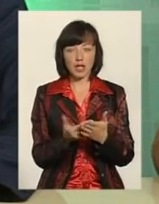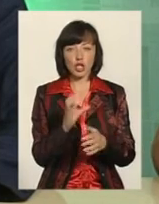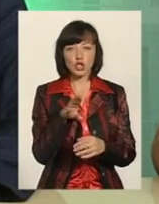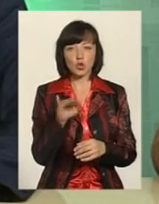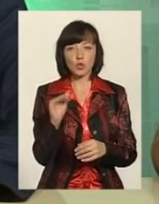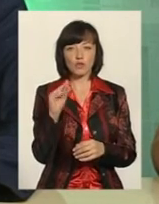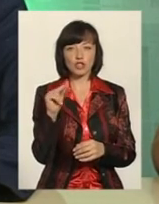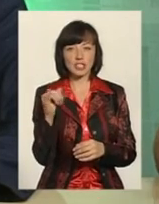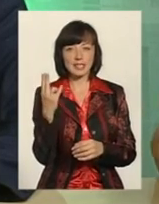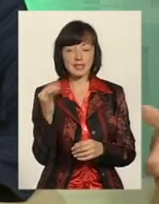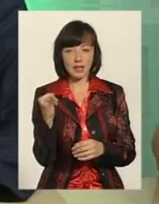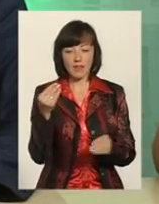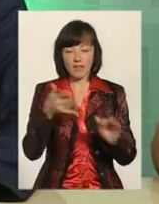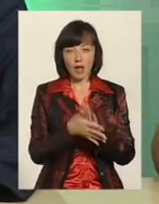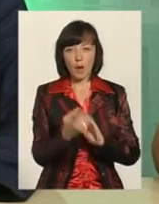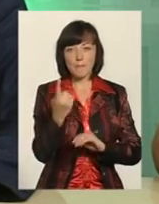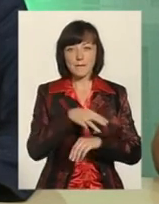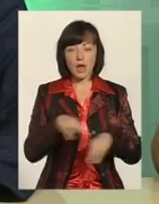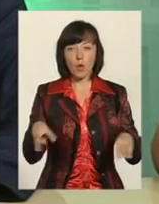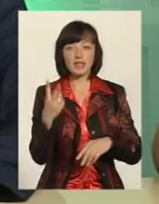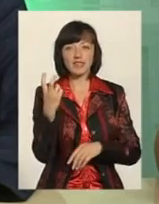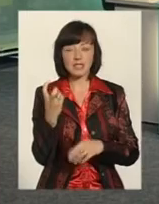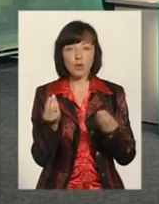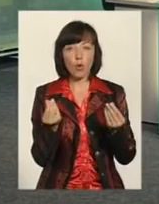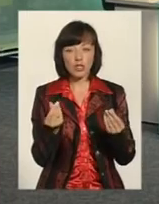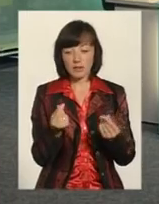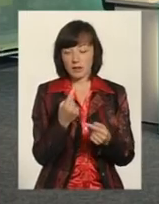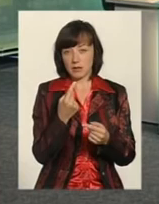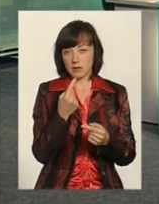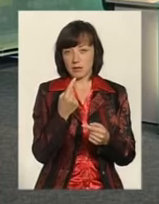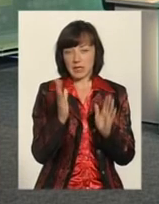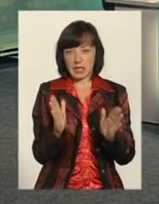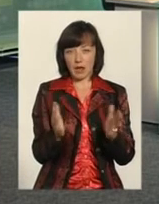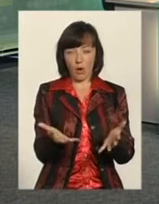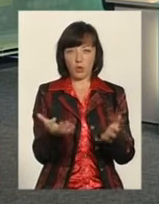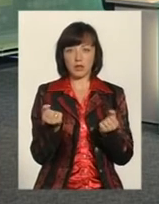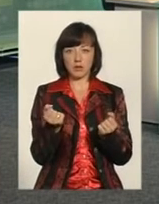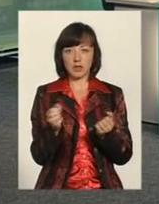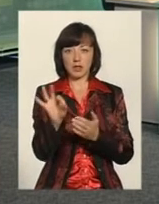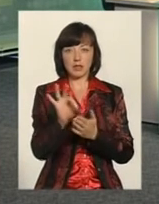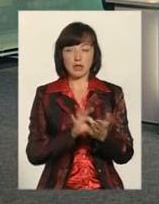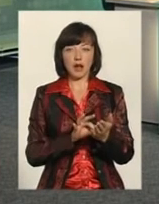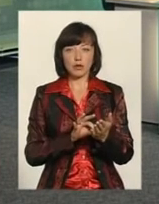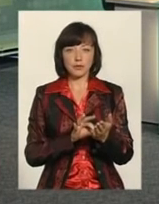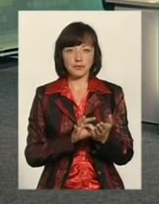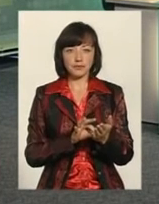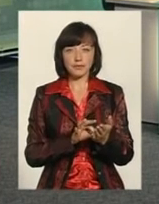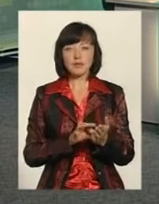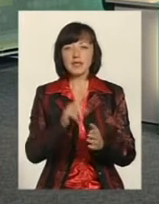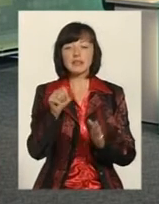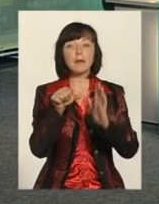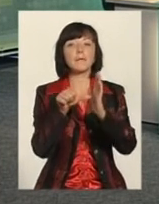сільська рада освоїла 1 200 000 коштів, от буквально як вони тільки їх отримали по підсумках перевиконання першого